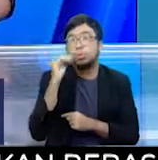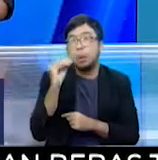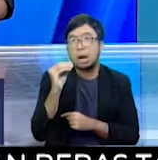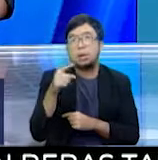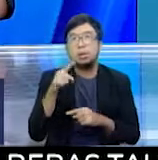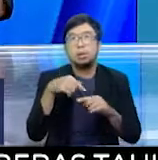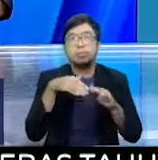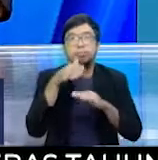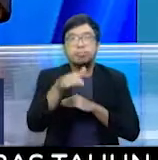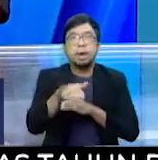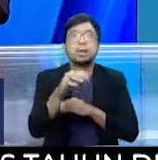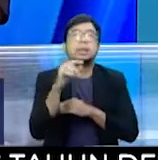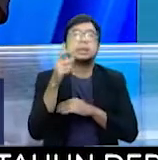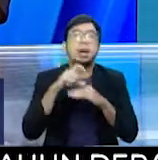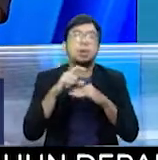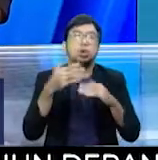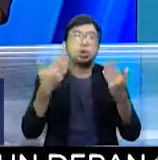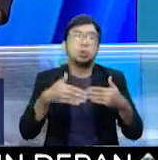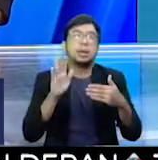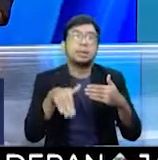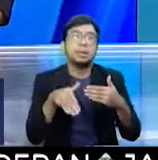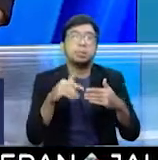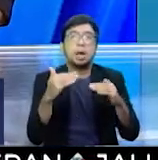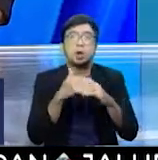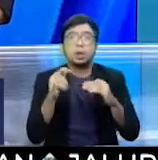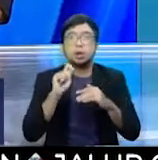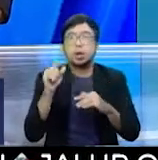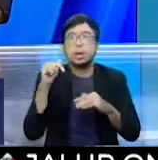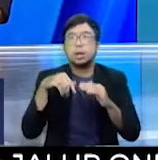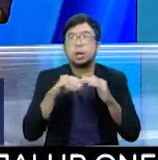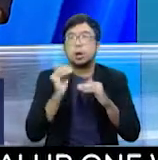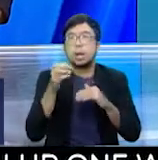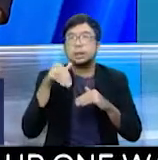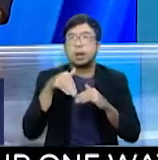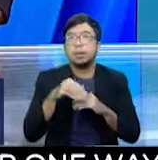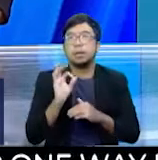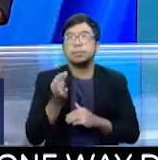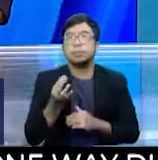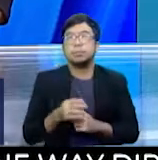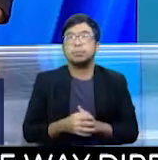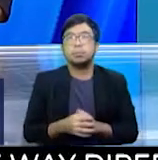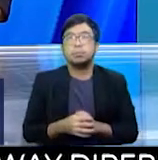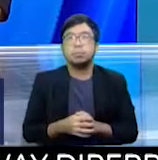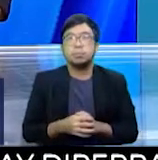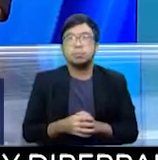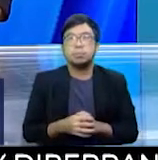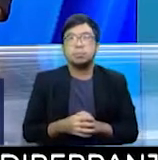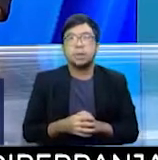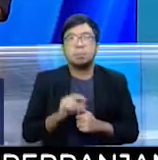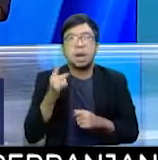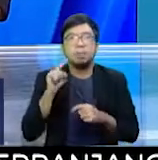masih ditutup dan dilakukan rekayasa lalu lintas tol dalam kota Jakarta. Sementara puncak arus balik diperkirakan akan terjadi esok.